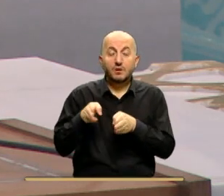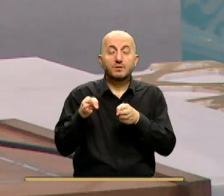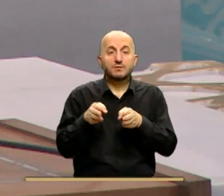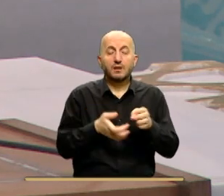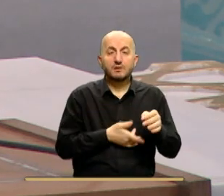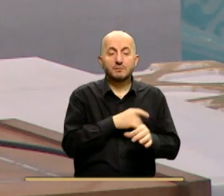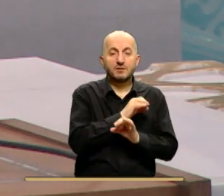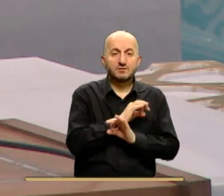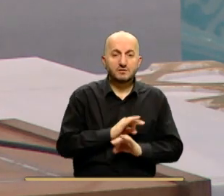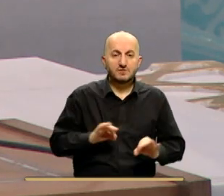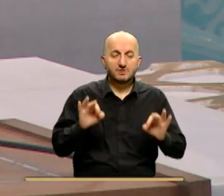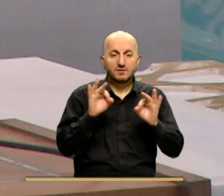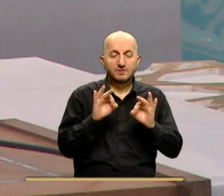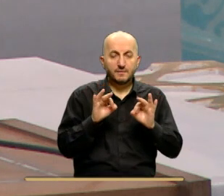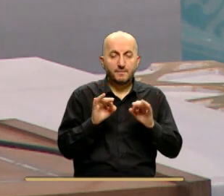imansızlık,